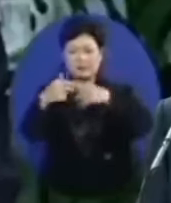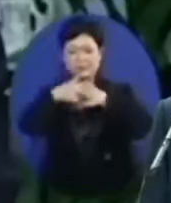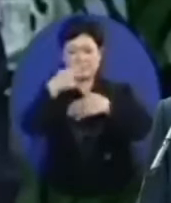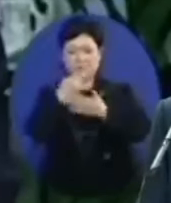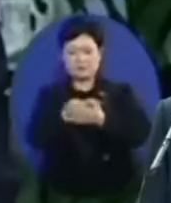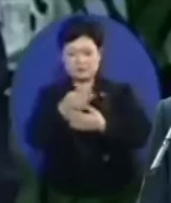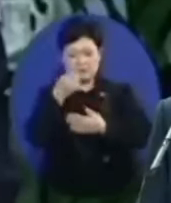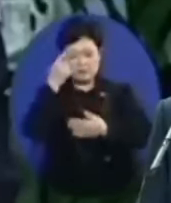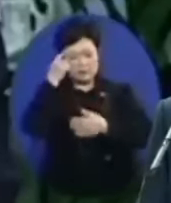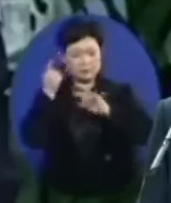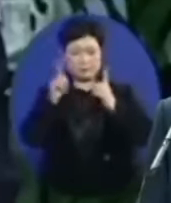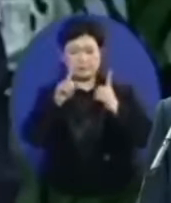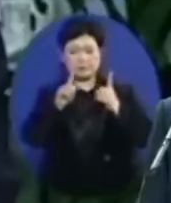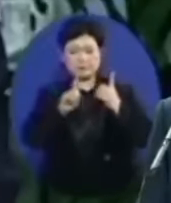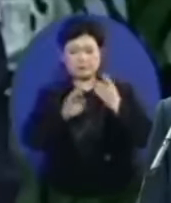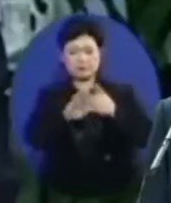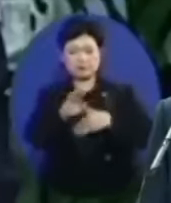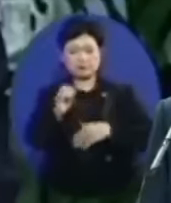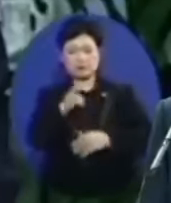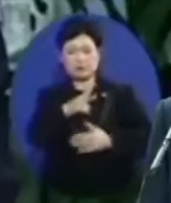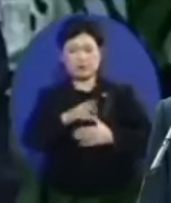있습니다. 그러고 난 다음에 또